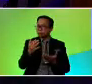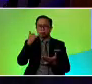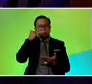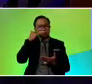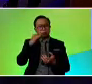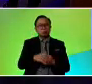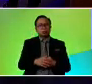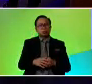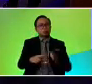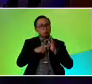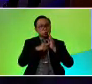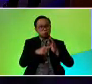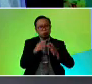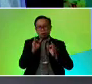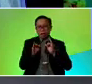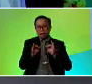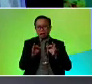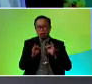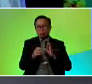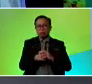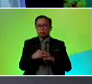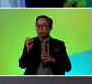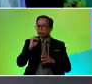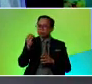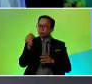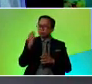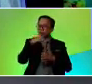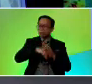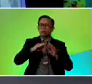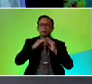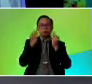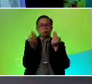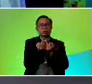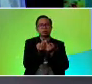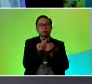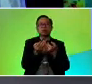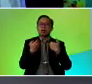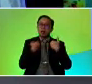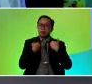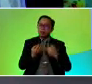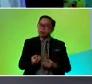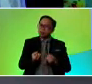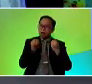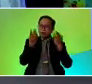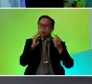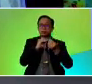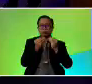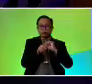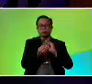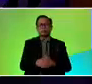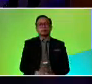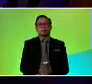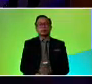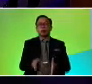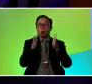menunjukkan bahwa Kalau akhirnya jadi duit dalam keluarga itu maka berlakulah berbagai konflik ya betul